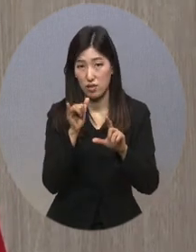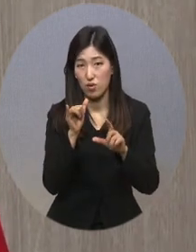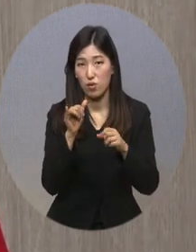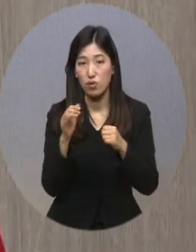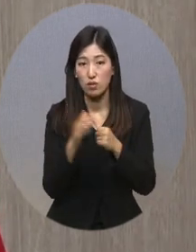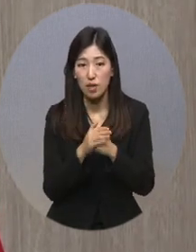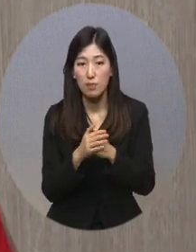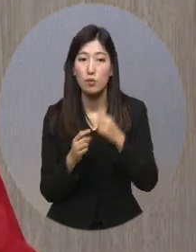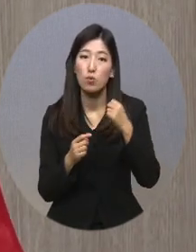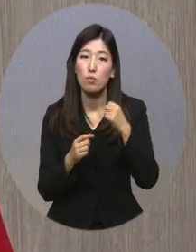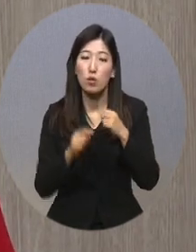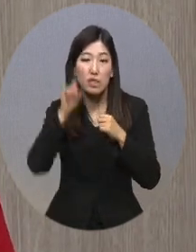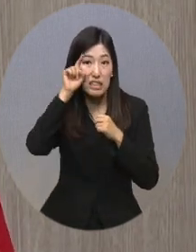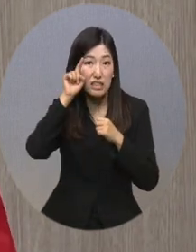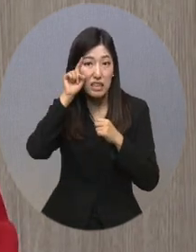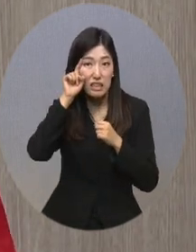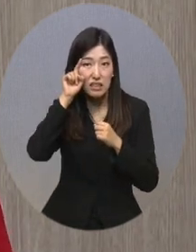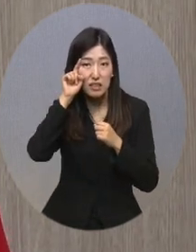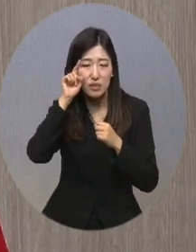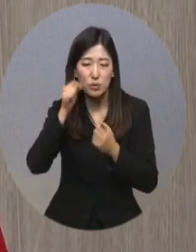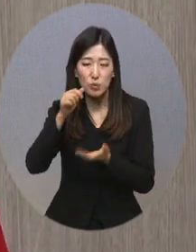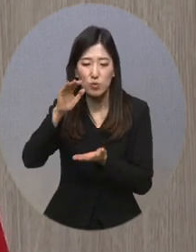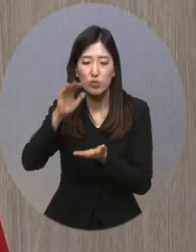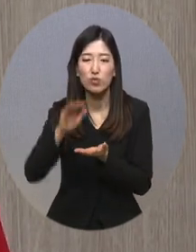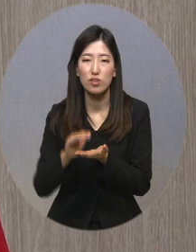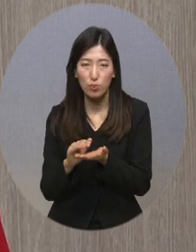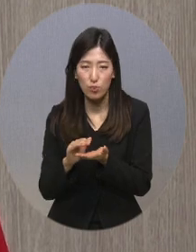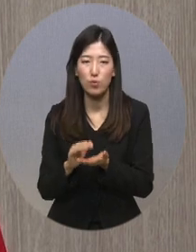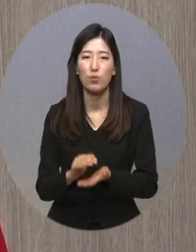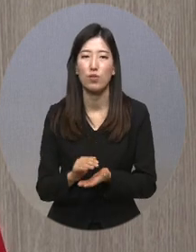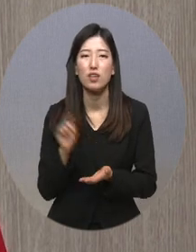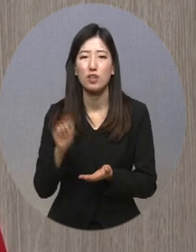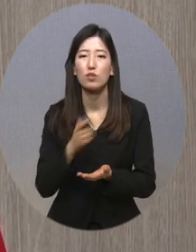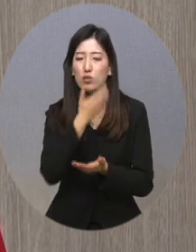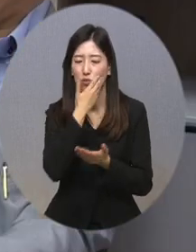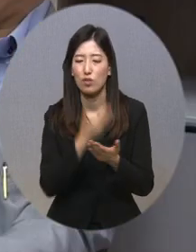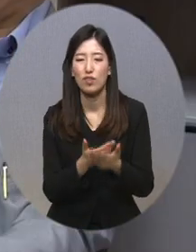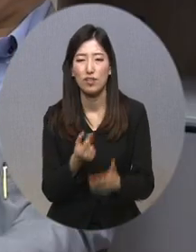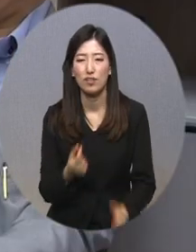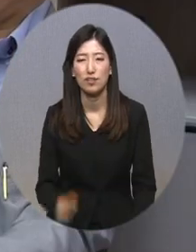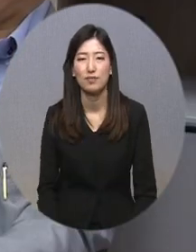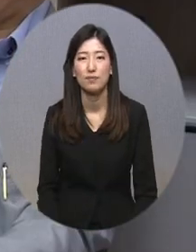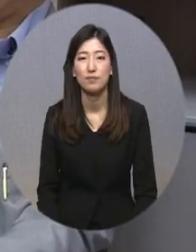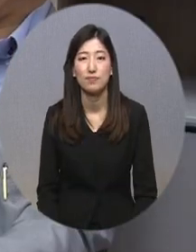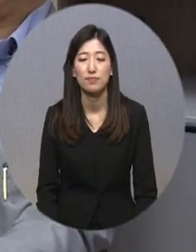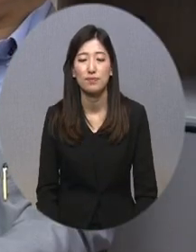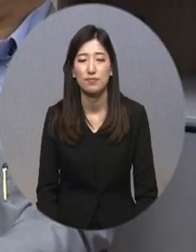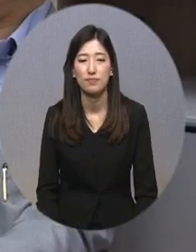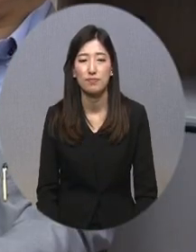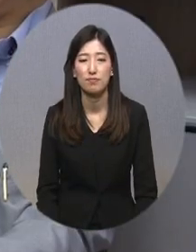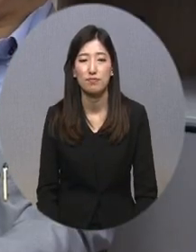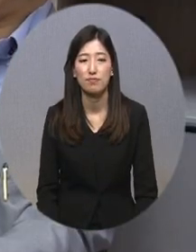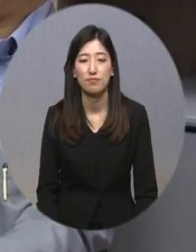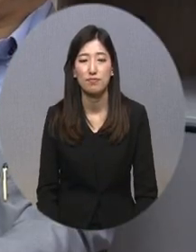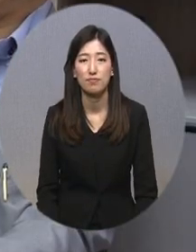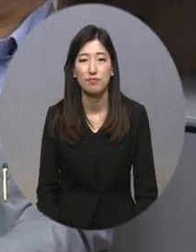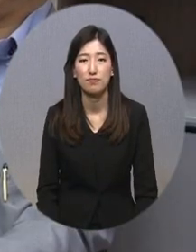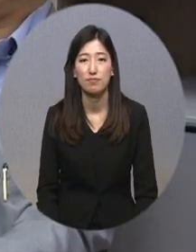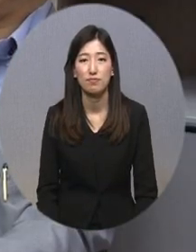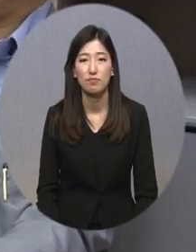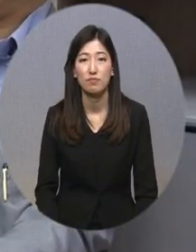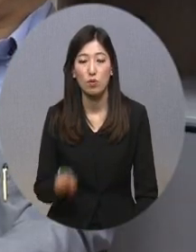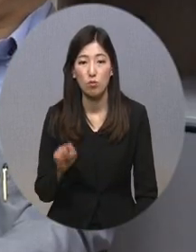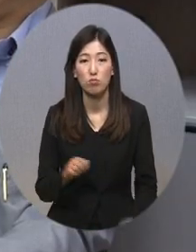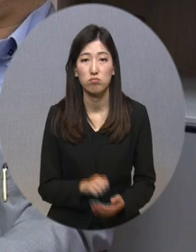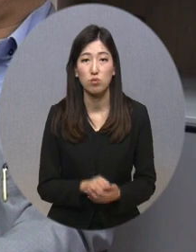그 어떤 그 스트레스 상황을 적게 하는 거 그게 중요한 것 같아요. 현실을 떠날 수도 없고 그죠? 네. 우리가 뭐